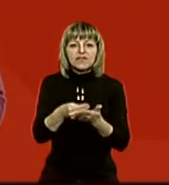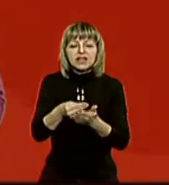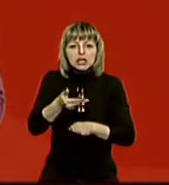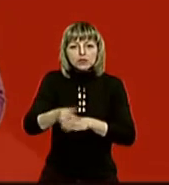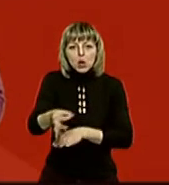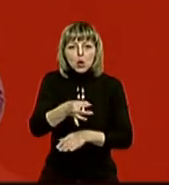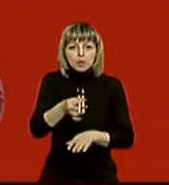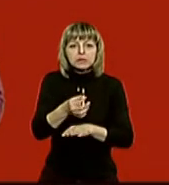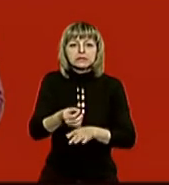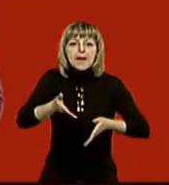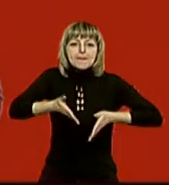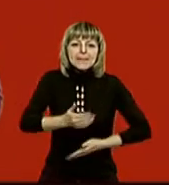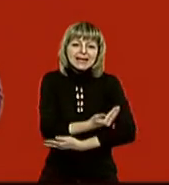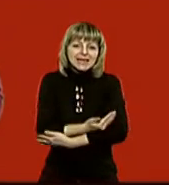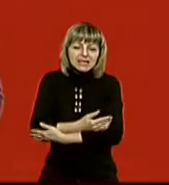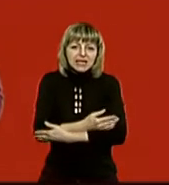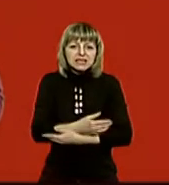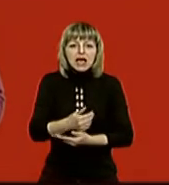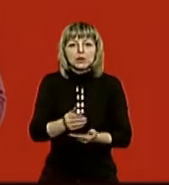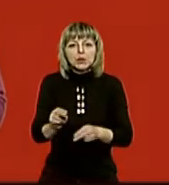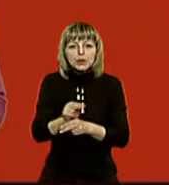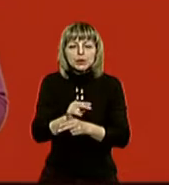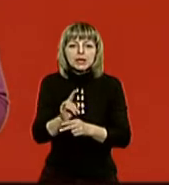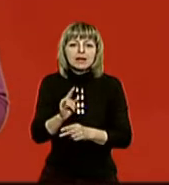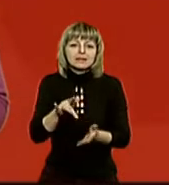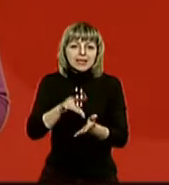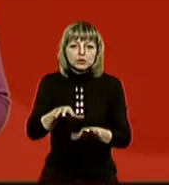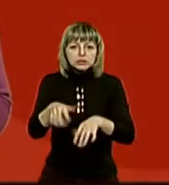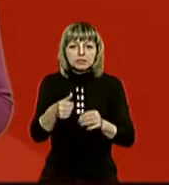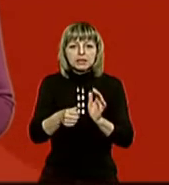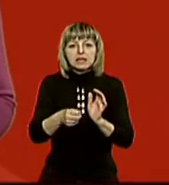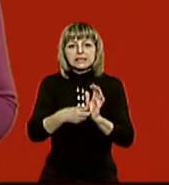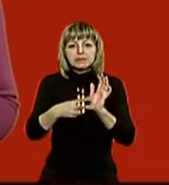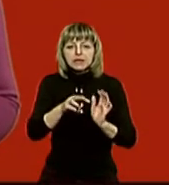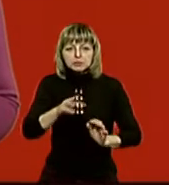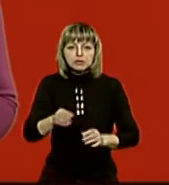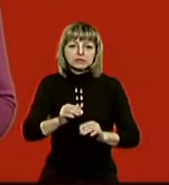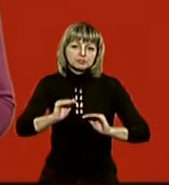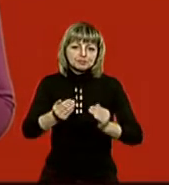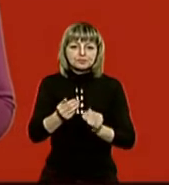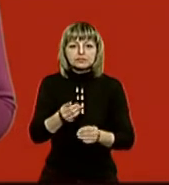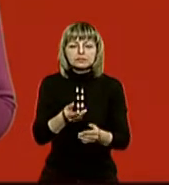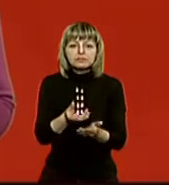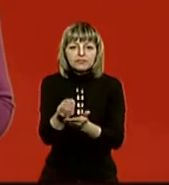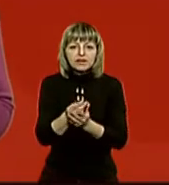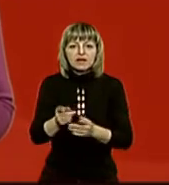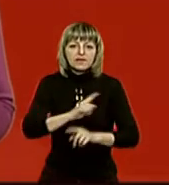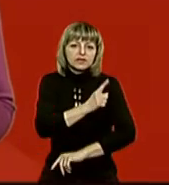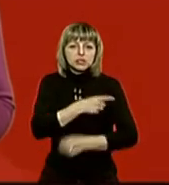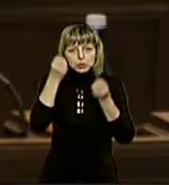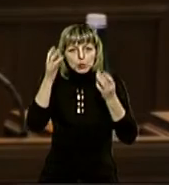фінансування обласного перинатального центру забрали 17 мільйонів гривень, урізали фінансування фізичної культури і